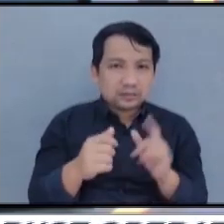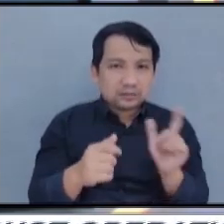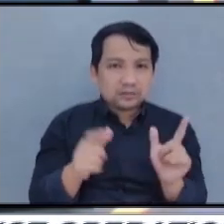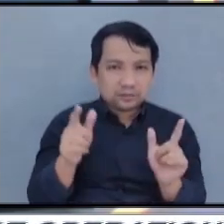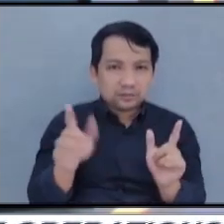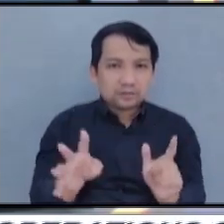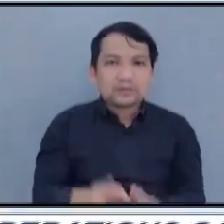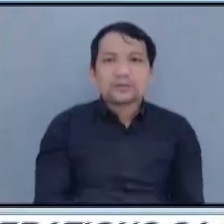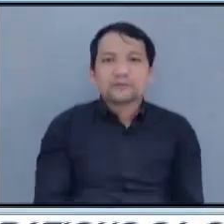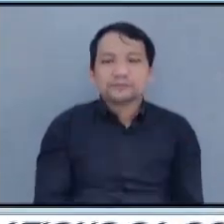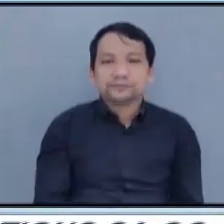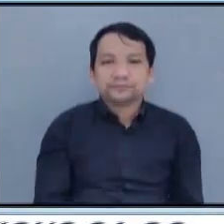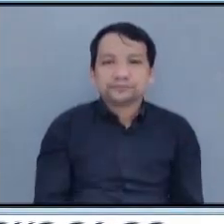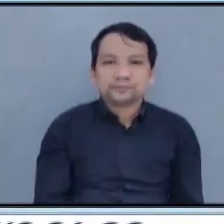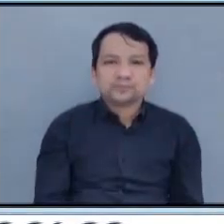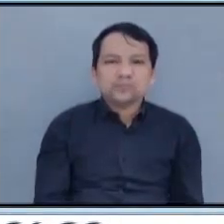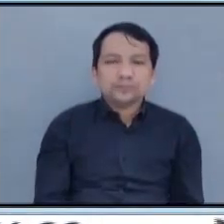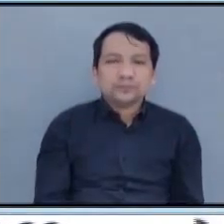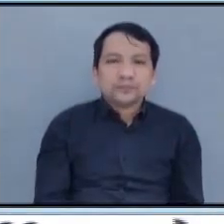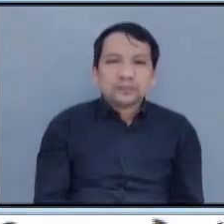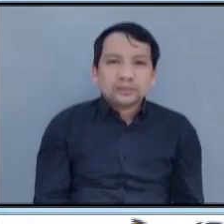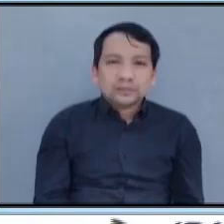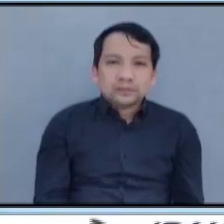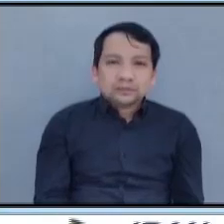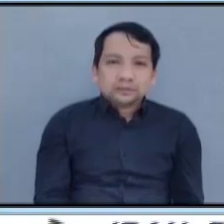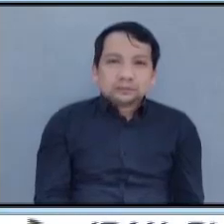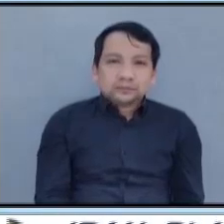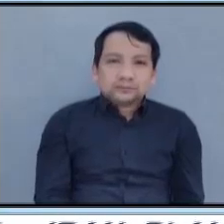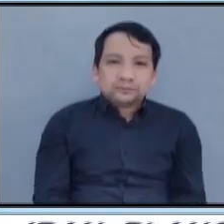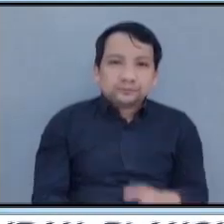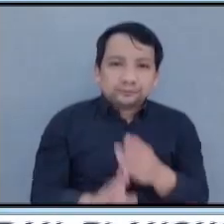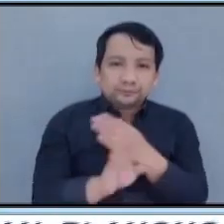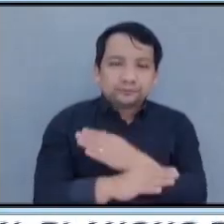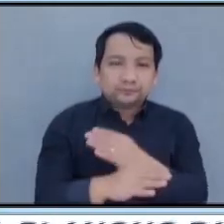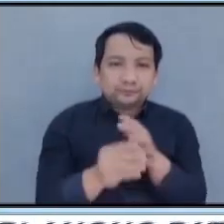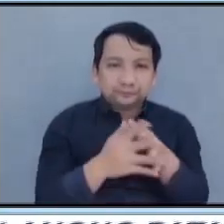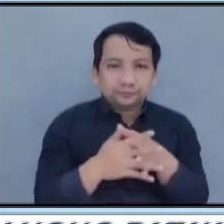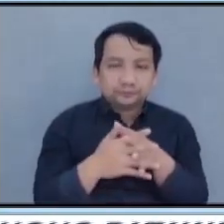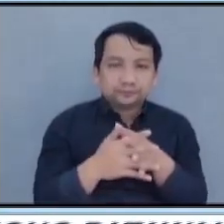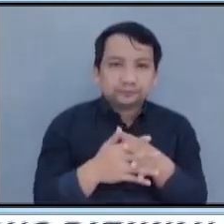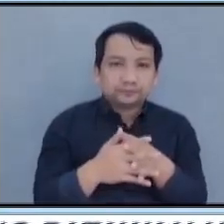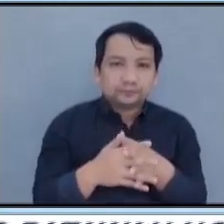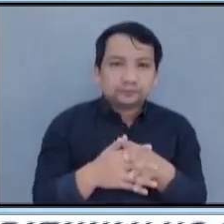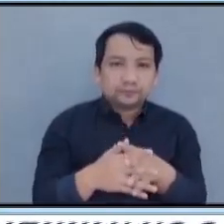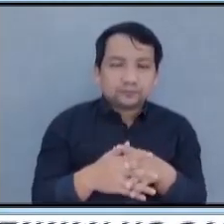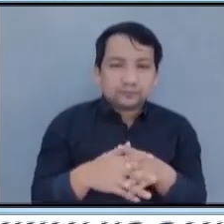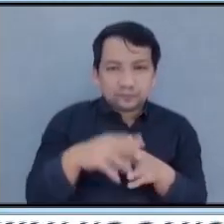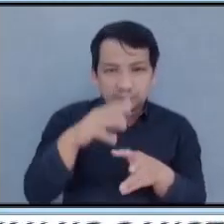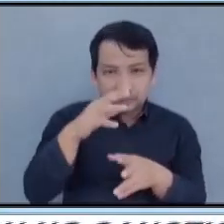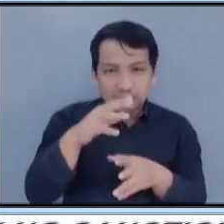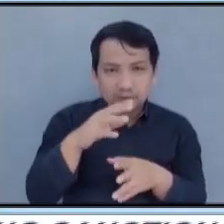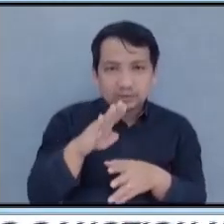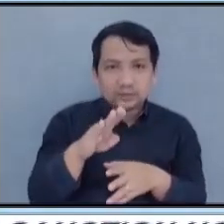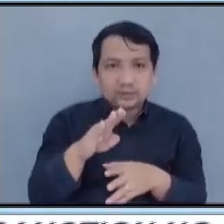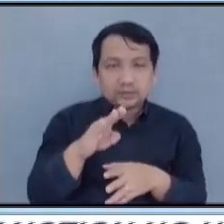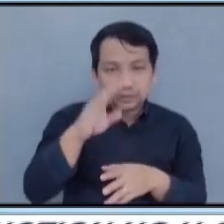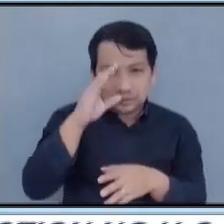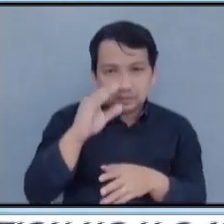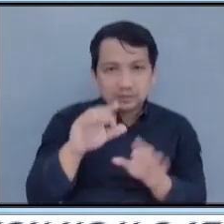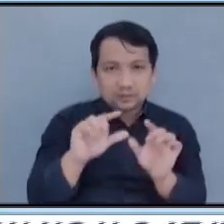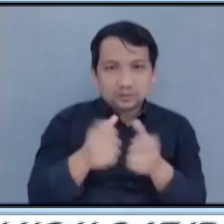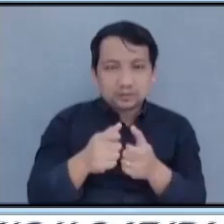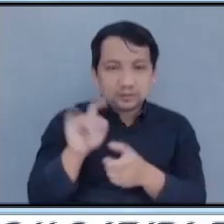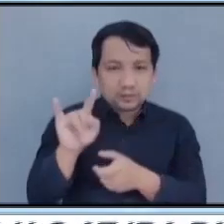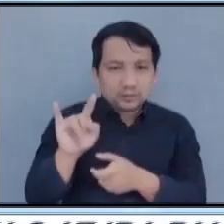2024. Nakaset na ang grandeng pagbabalik ng iconic American rock band Boys Like Girls sa Manila para sa isang gabi na punong-puno